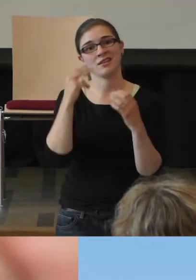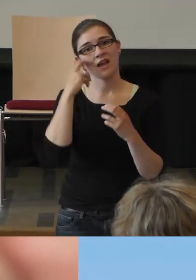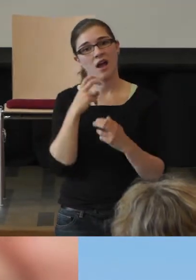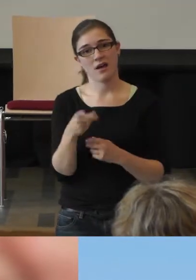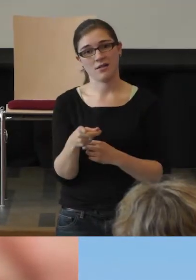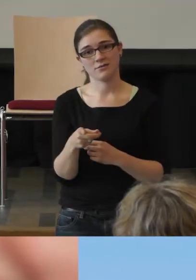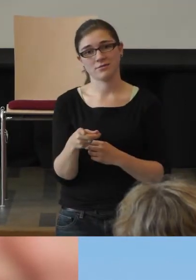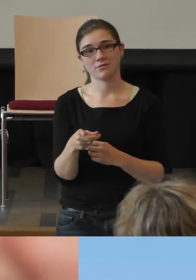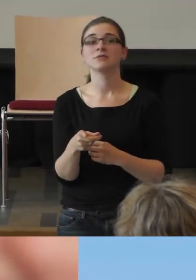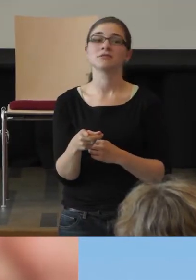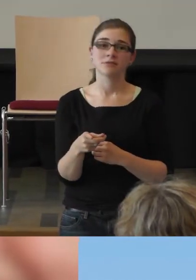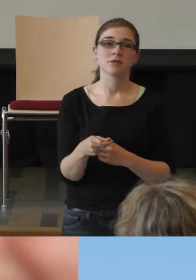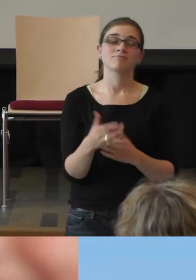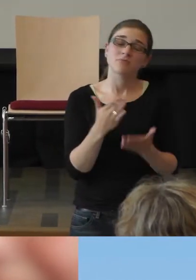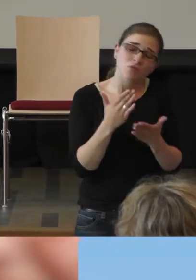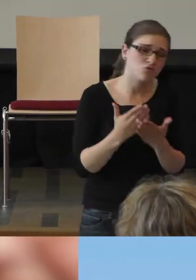genetisch nur dann